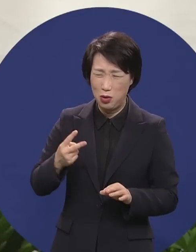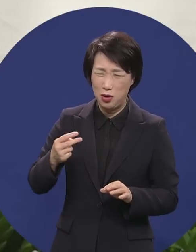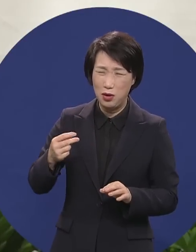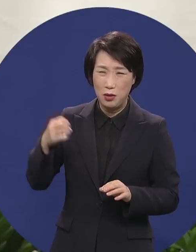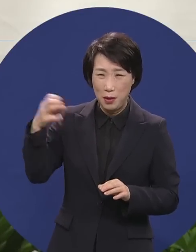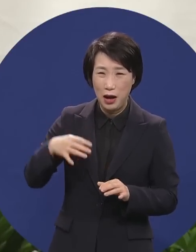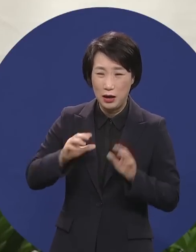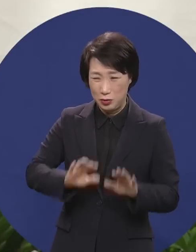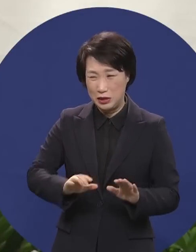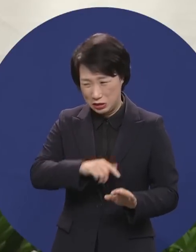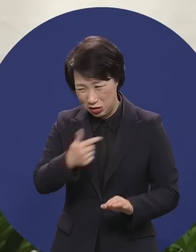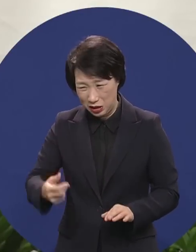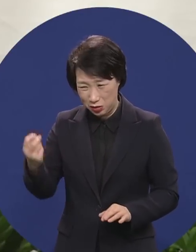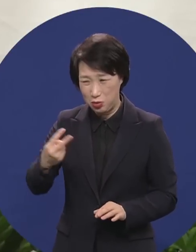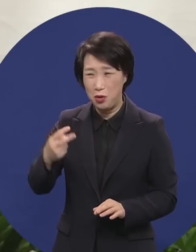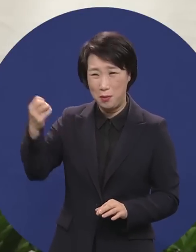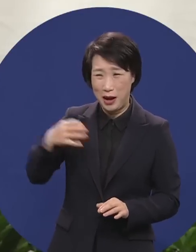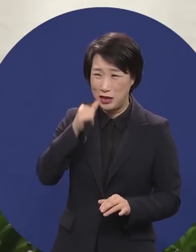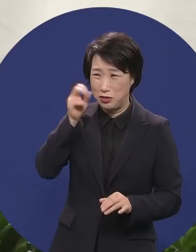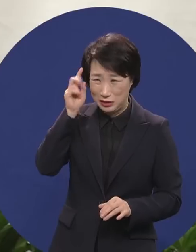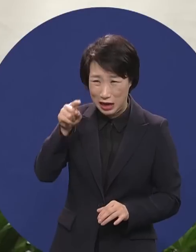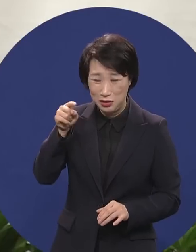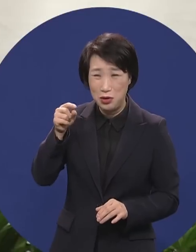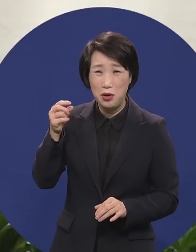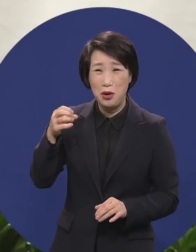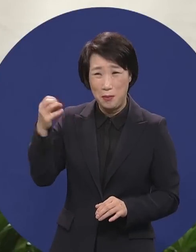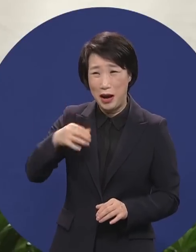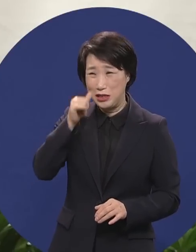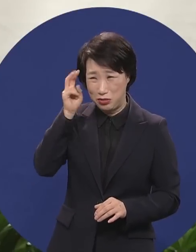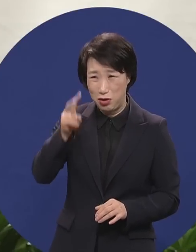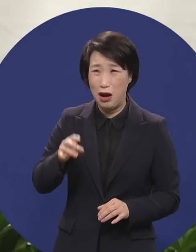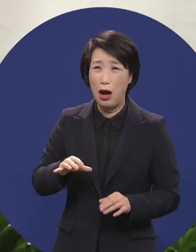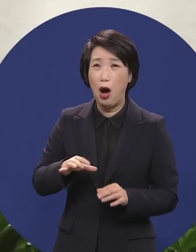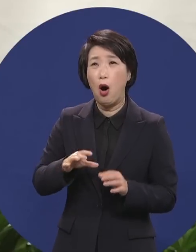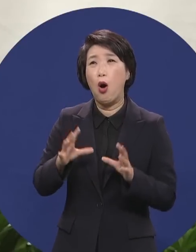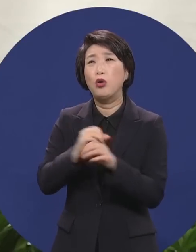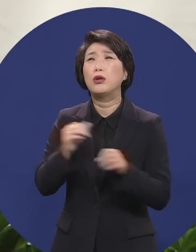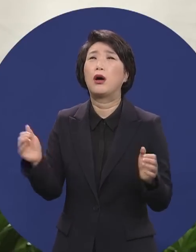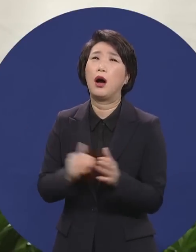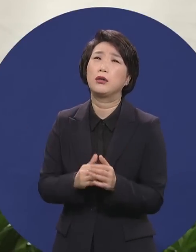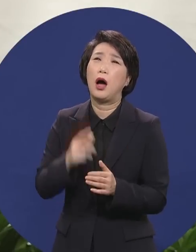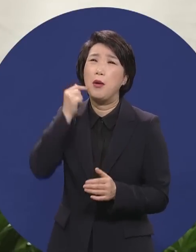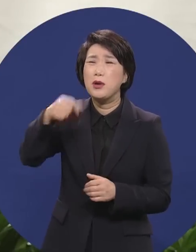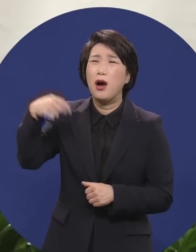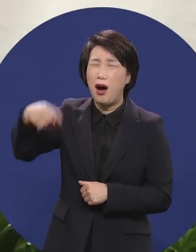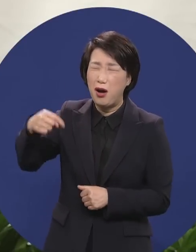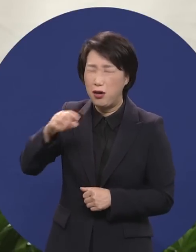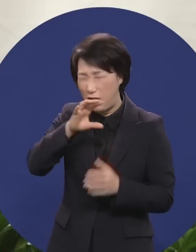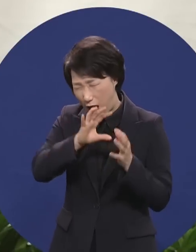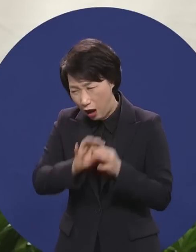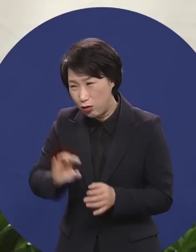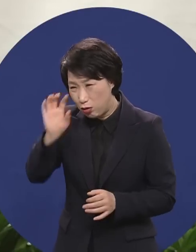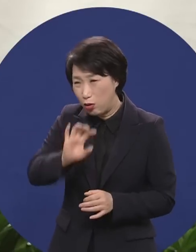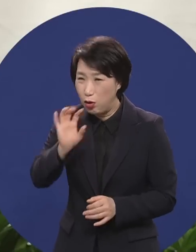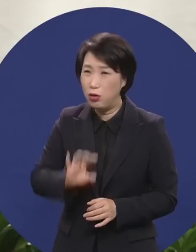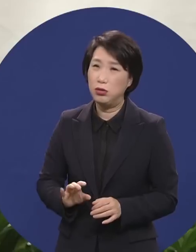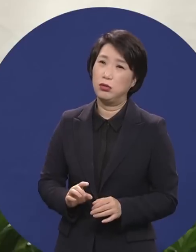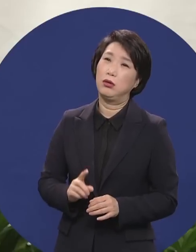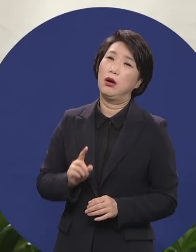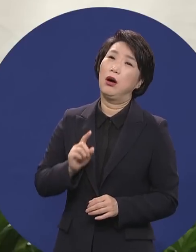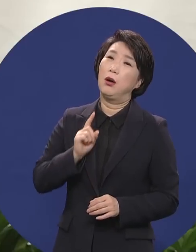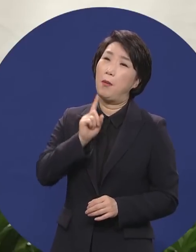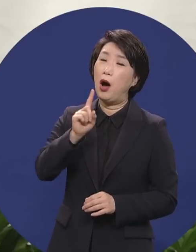저녁 때 또 오실 거고 내일 또 오실 거고. 아니 언제까지 도대체 저런 말씀을 하시나. 한번 하시면